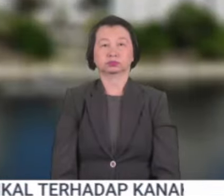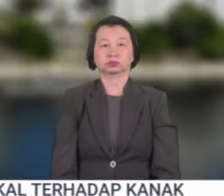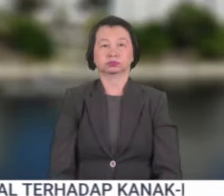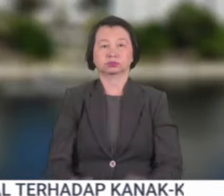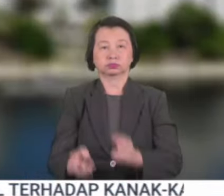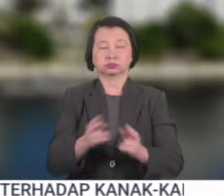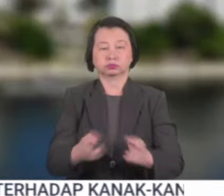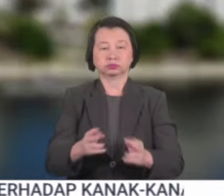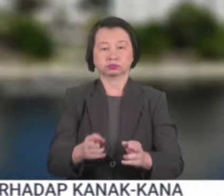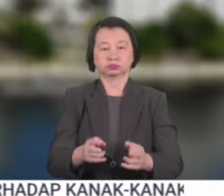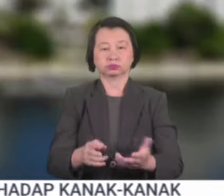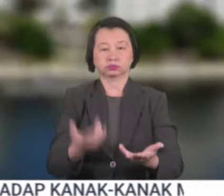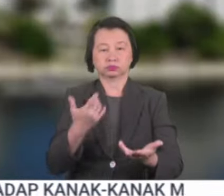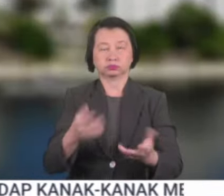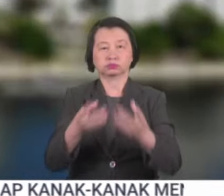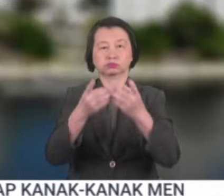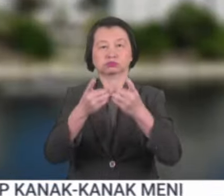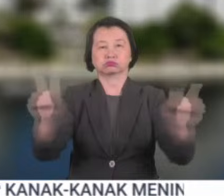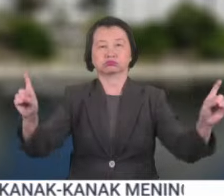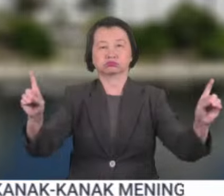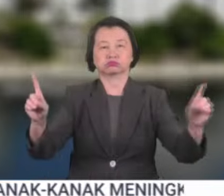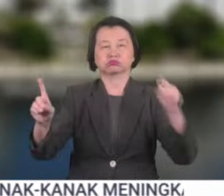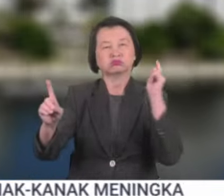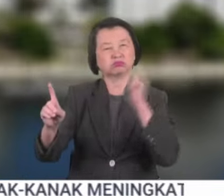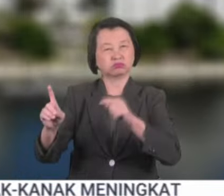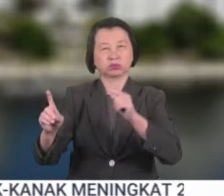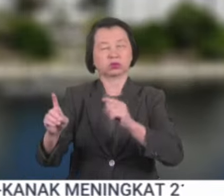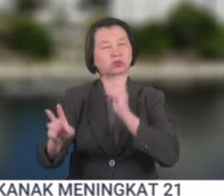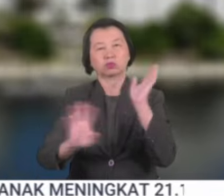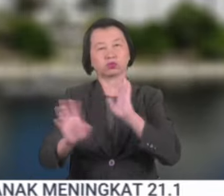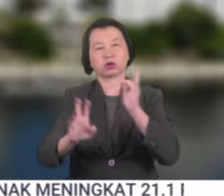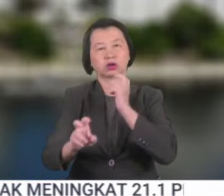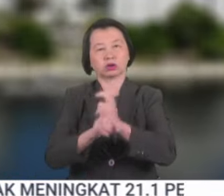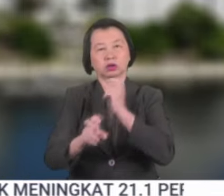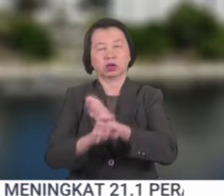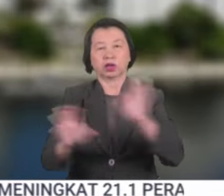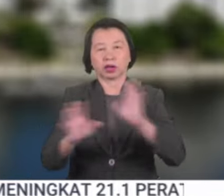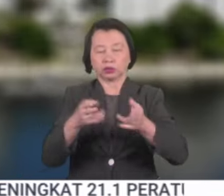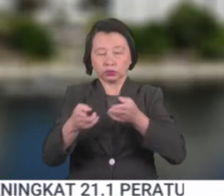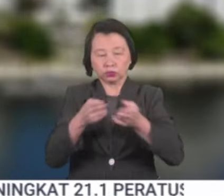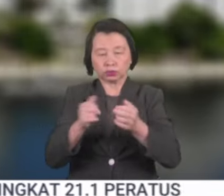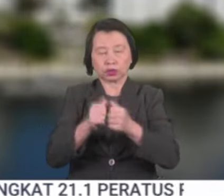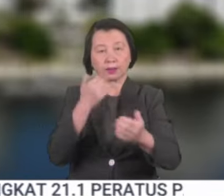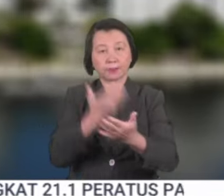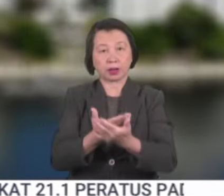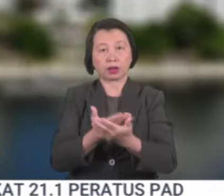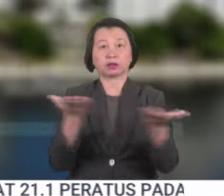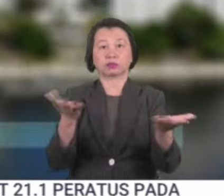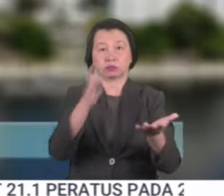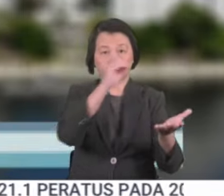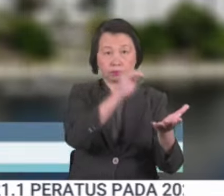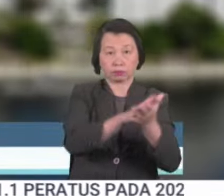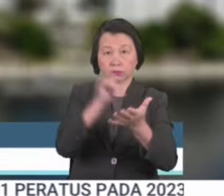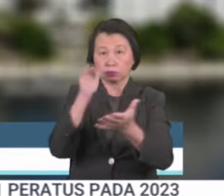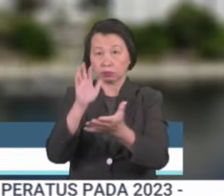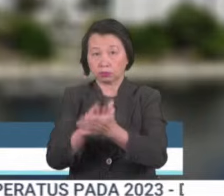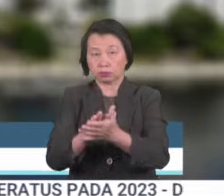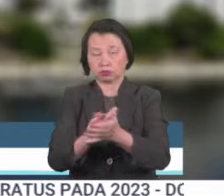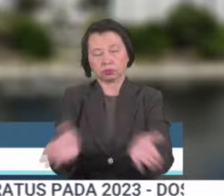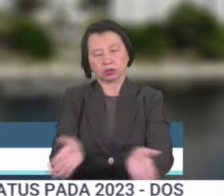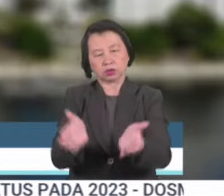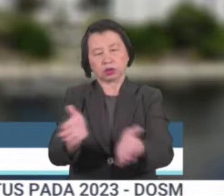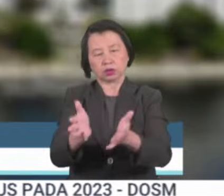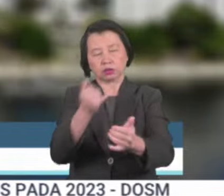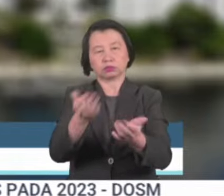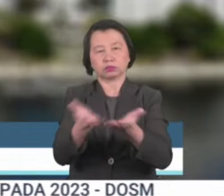Urusan penceraian bukanlah sesuatu yang sukar jika diurus dengan baik. Justeru pasangan yang terlibat digalak